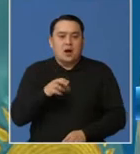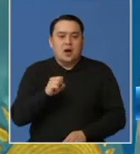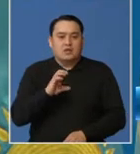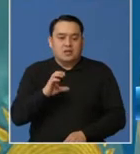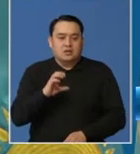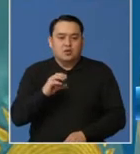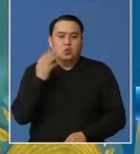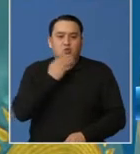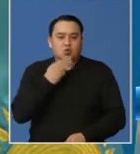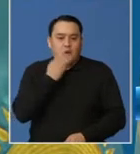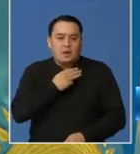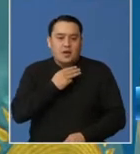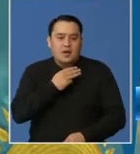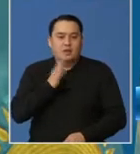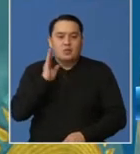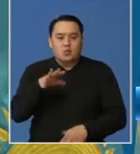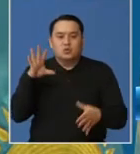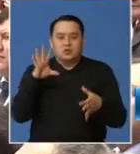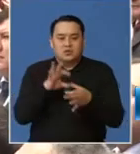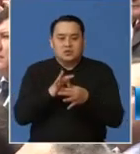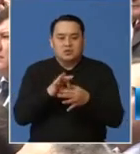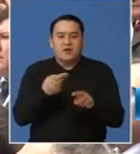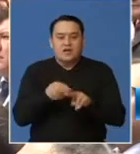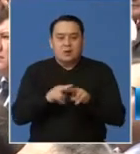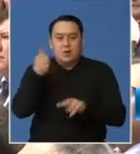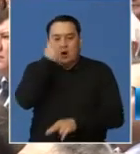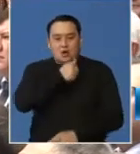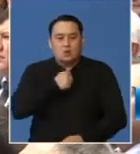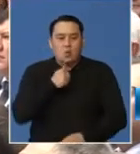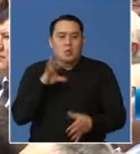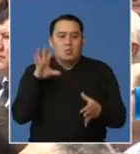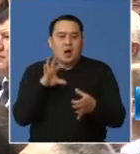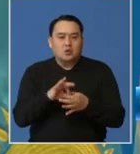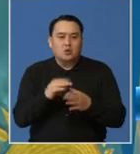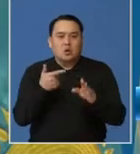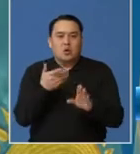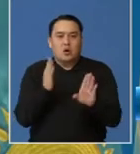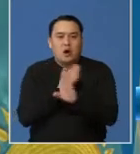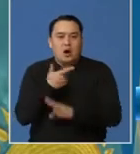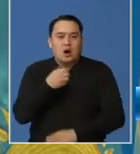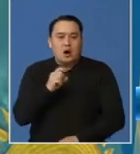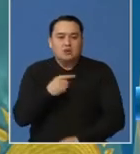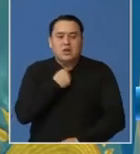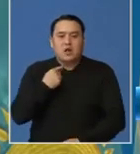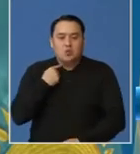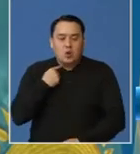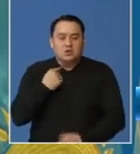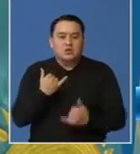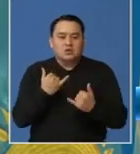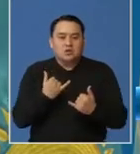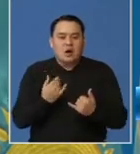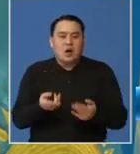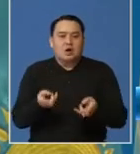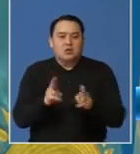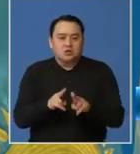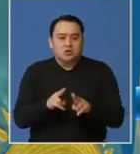АГРЭС Уштобе, которые будут введены уже в этом году. Подключение к природному газу в городе Талдыкурган все равно